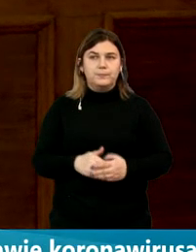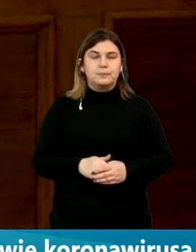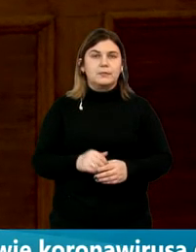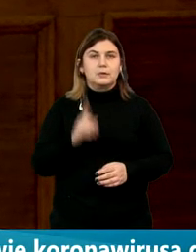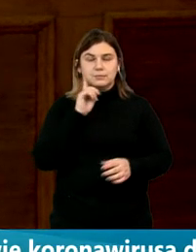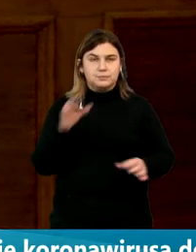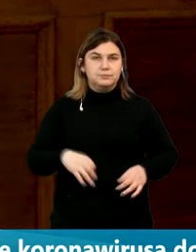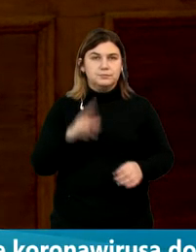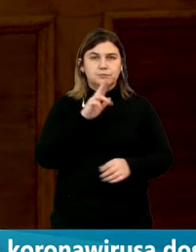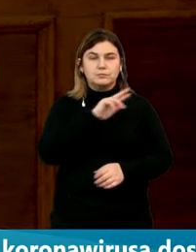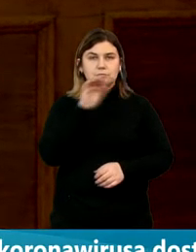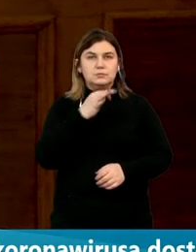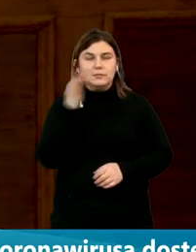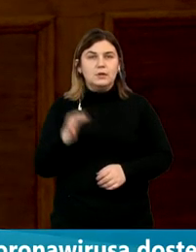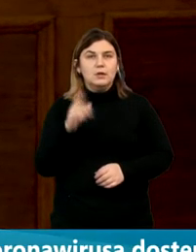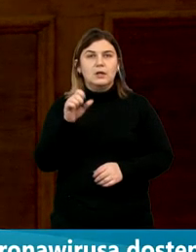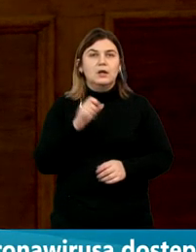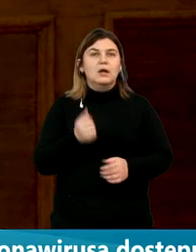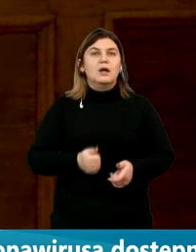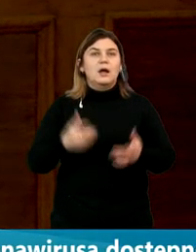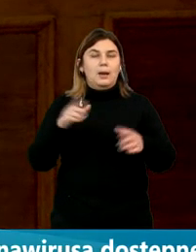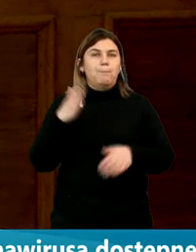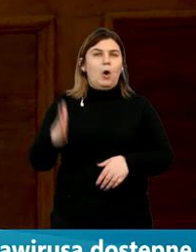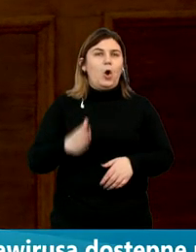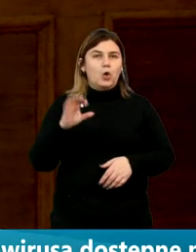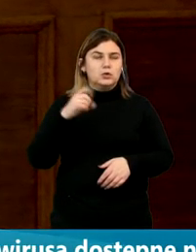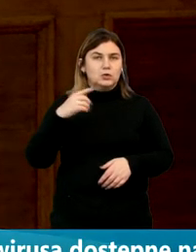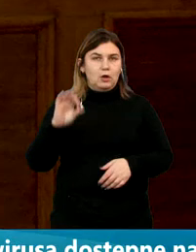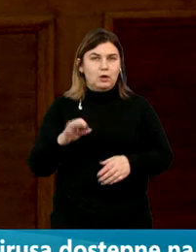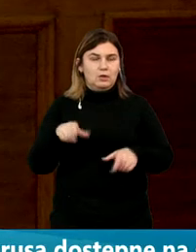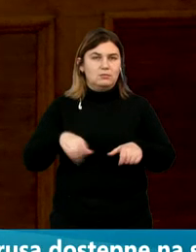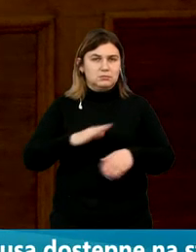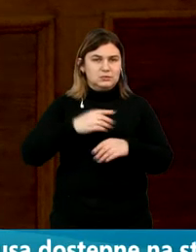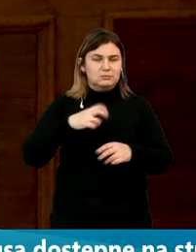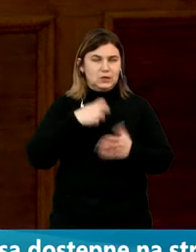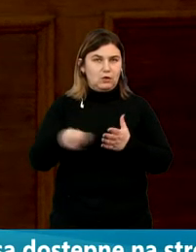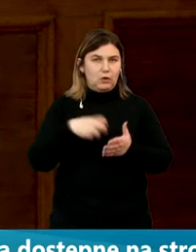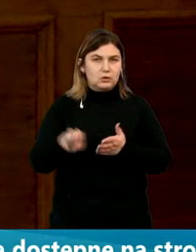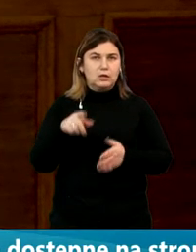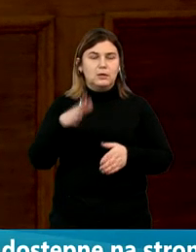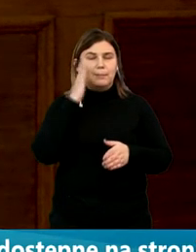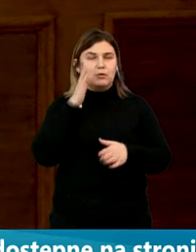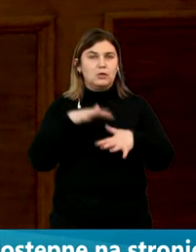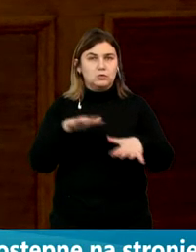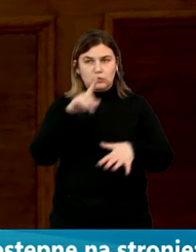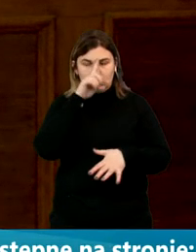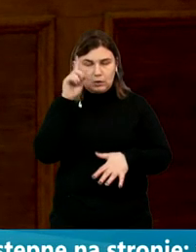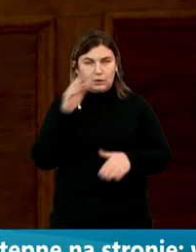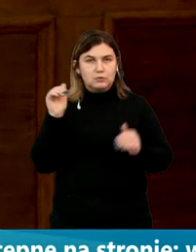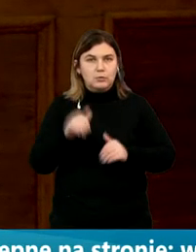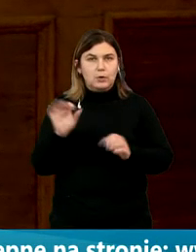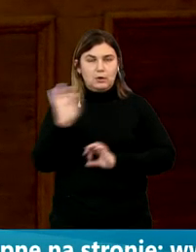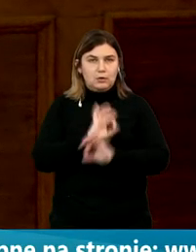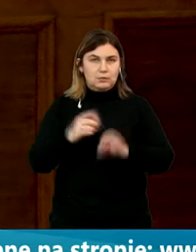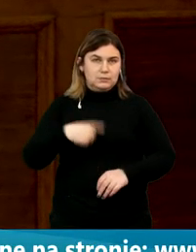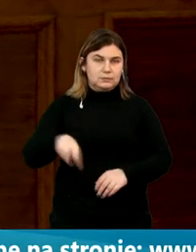Krzysztof pyta, stan chodników na Pogodnie jest na wielu ulicach kiepski, jednocześnie mieszka tam sporo starszych ludzi. Czy można spodziewać się remontu w najbliższym